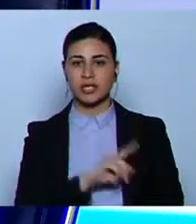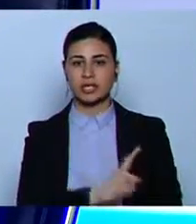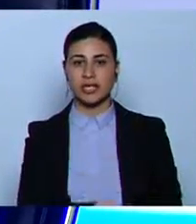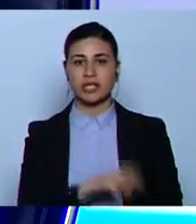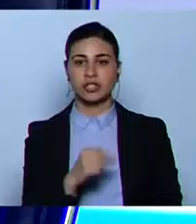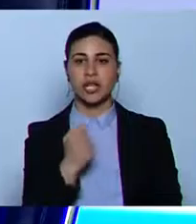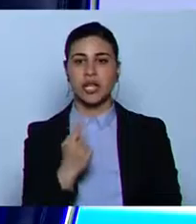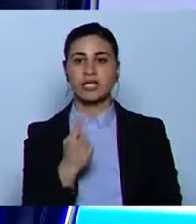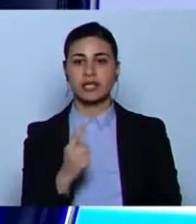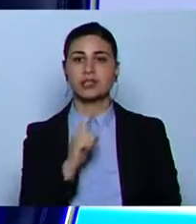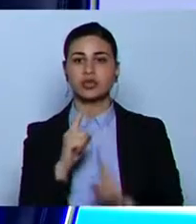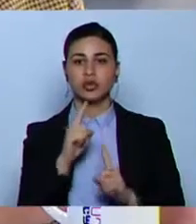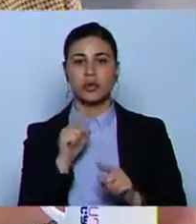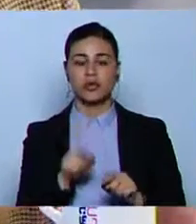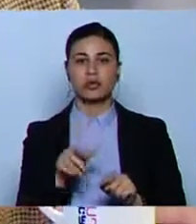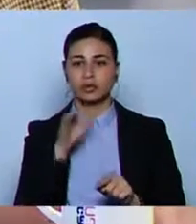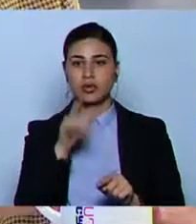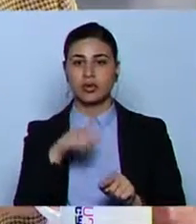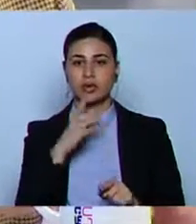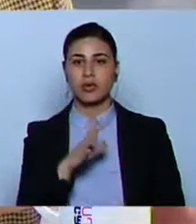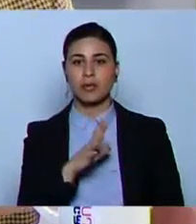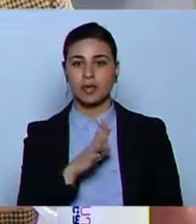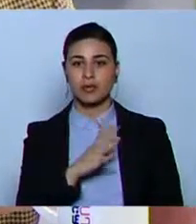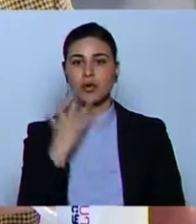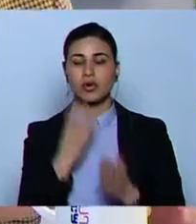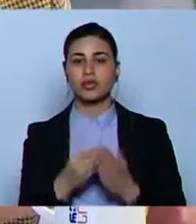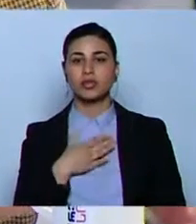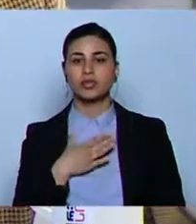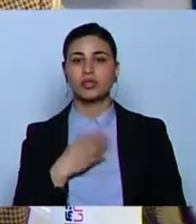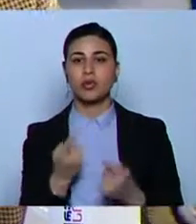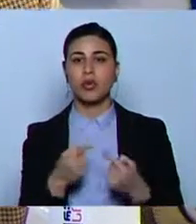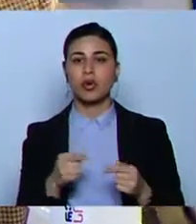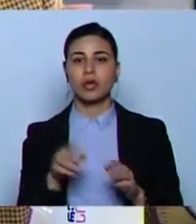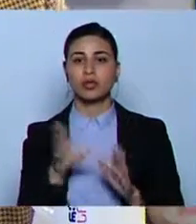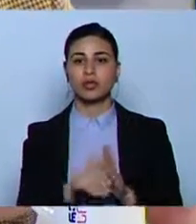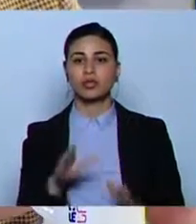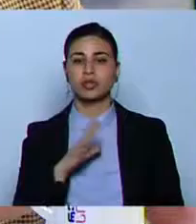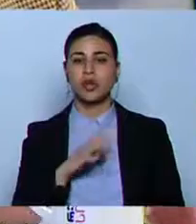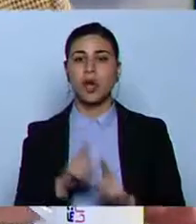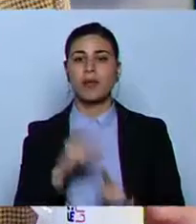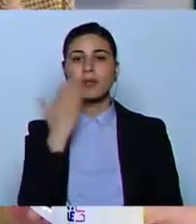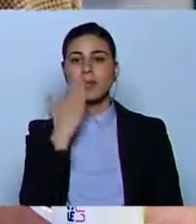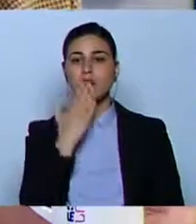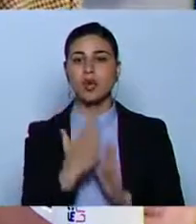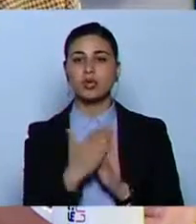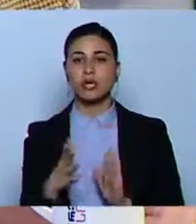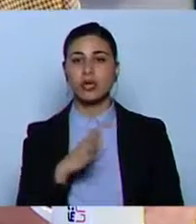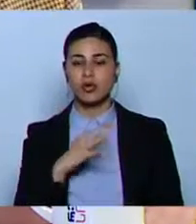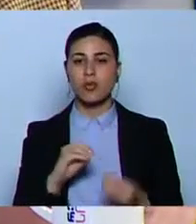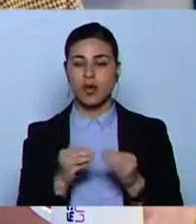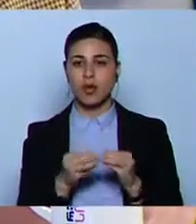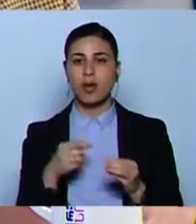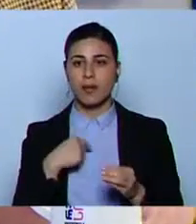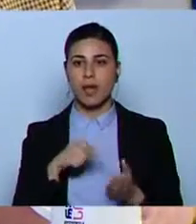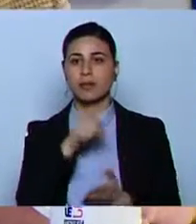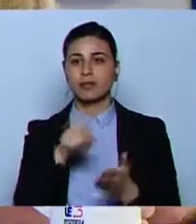ერთ-ერთ სხდომაზე გამგებელთან ესეც საუბარი იყო, რომ ჩემ კონკრეტულ ტერიტორიულ ორგანოში იყო ბიბლიოთეკას რაღაც პრობლემები ჰქონდა. Და მე დავაყენე ეს საკითხი,